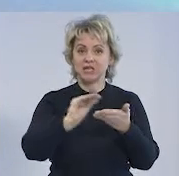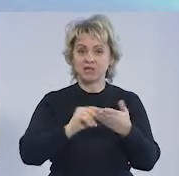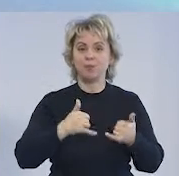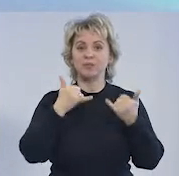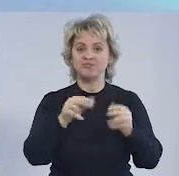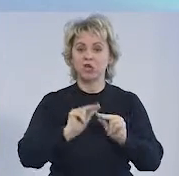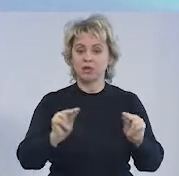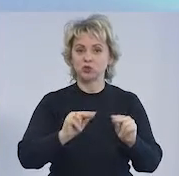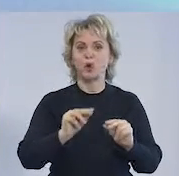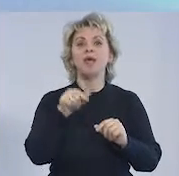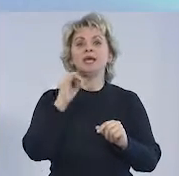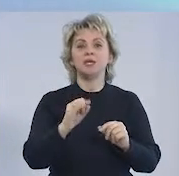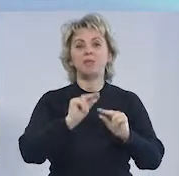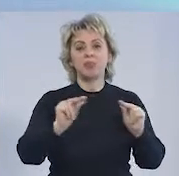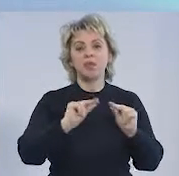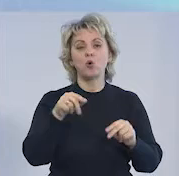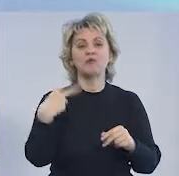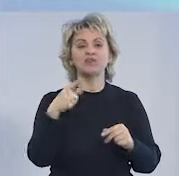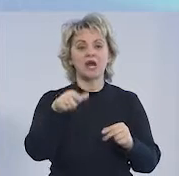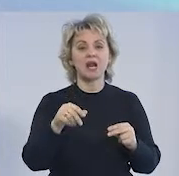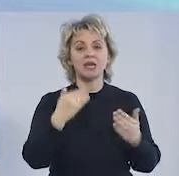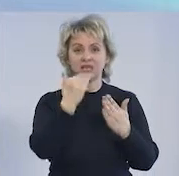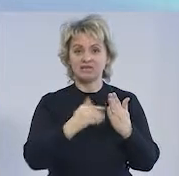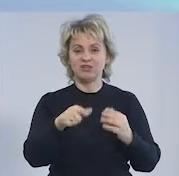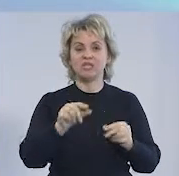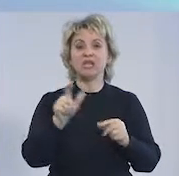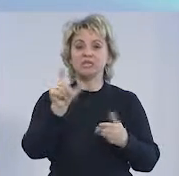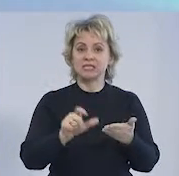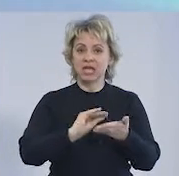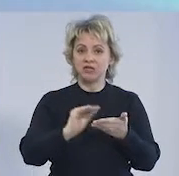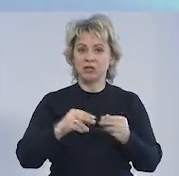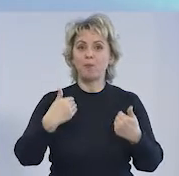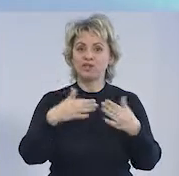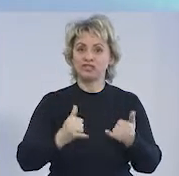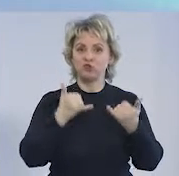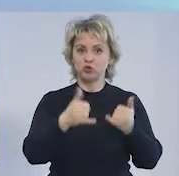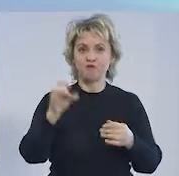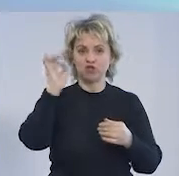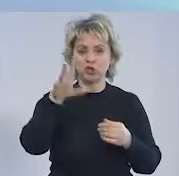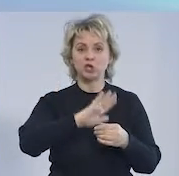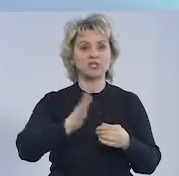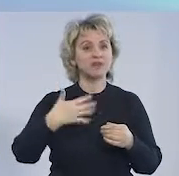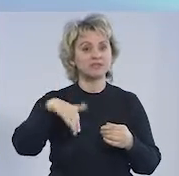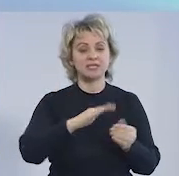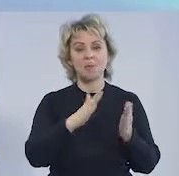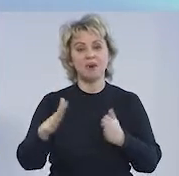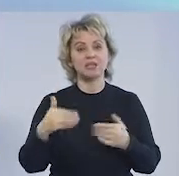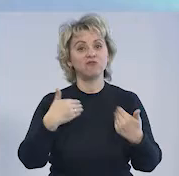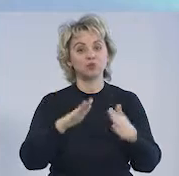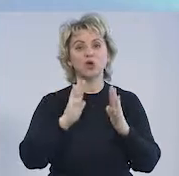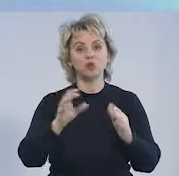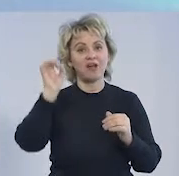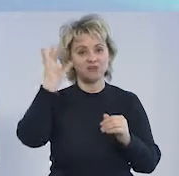посвященные наставникам, педагогам. Вторая номинация – это статьи, посвященные выпускникам, выдающимся, не всем подряд выпускникам, а